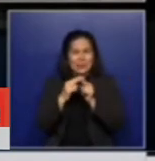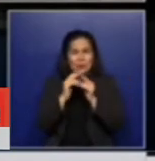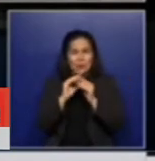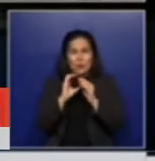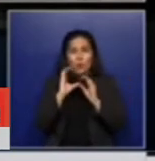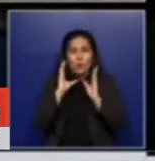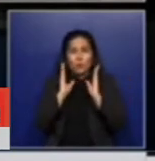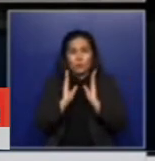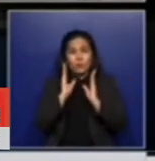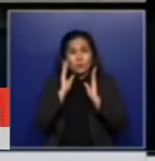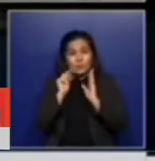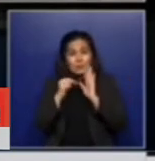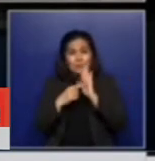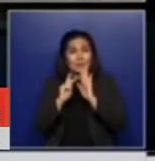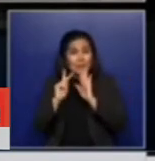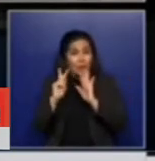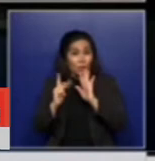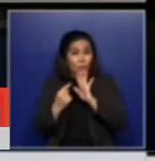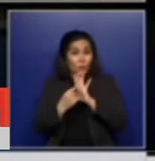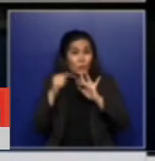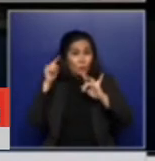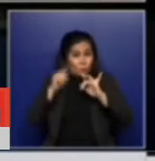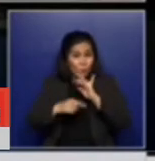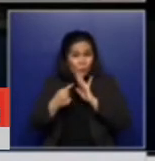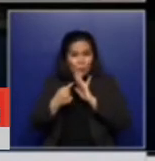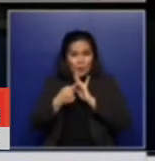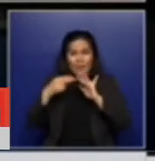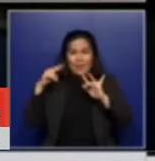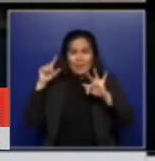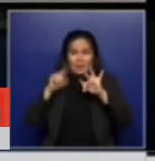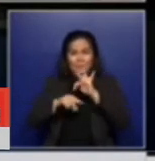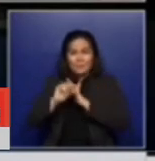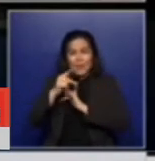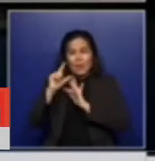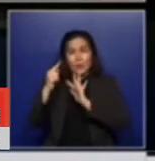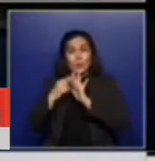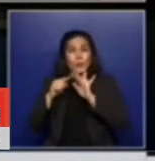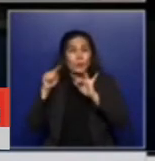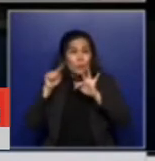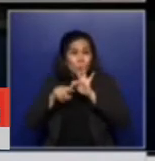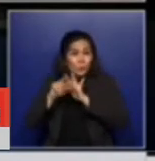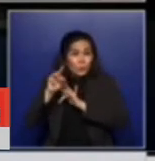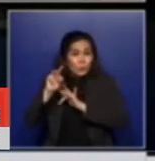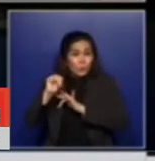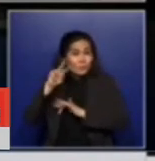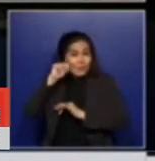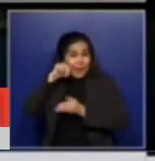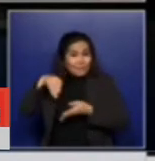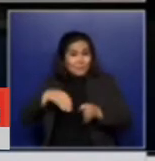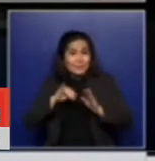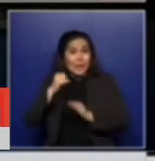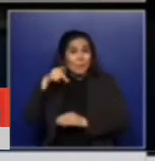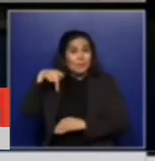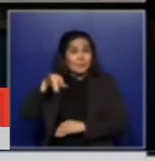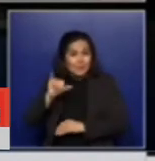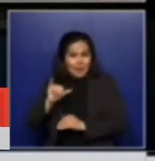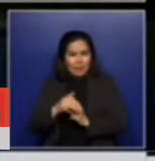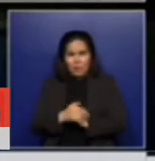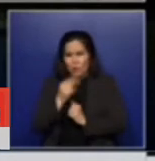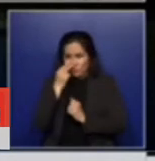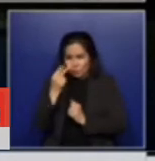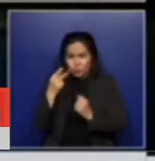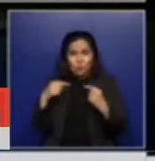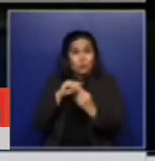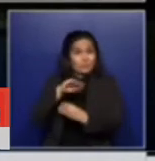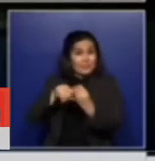ยนะครับส่วนสถานการณ์ทางเศรษฐกิจตามงบประมาณโดยสังเขปหน้าแรกย่อหน้าแรกเนี่ยนะครับรัฐบาลคาด